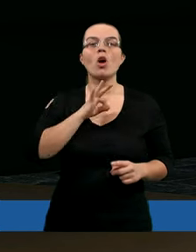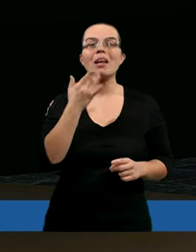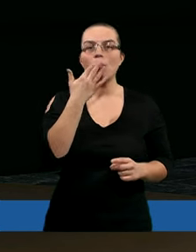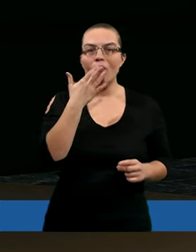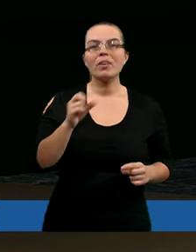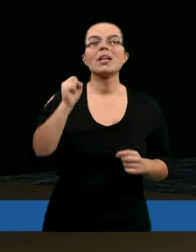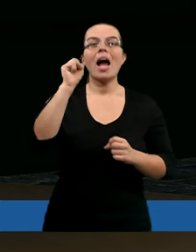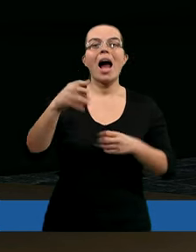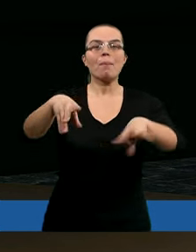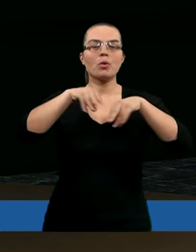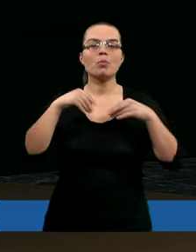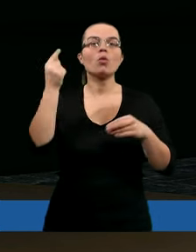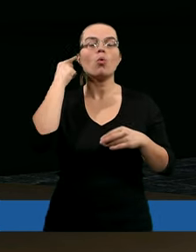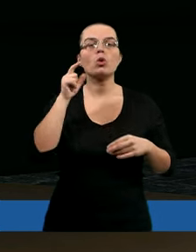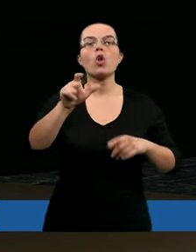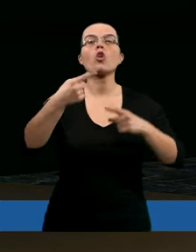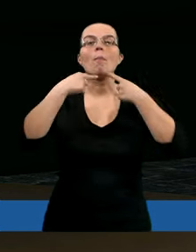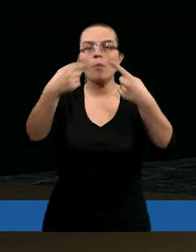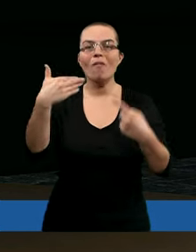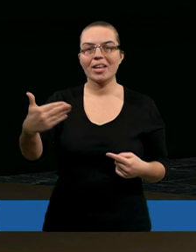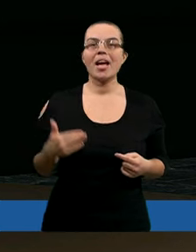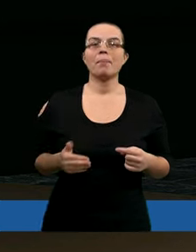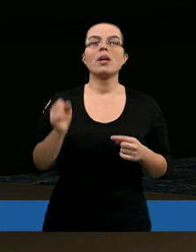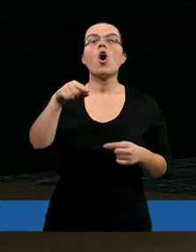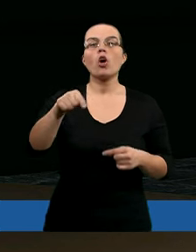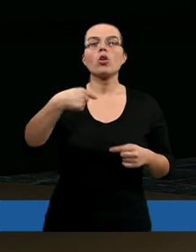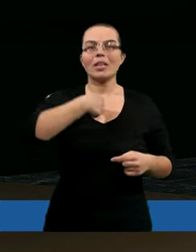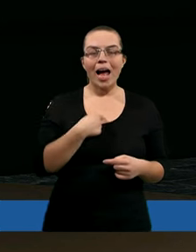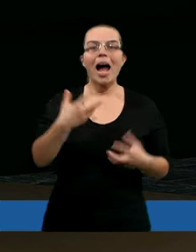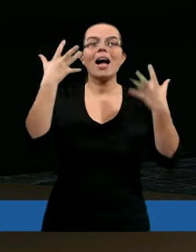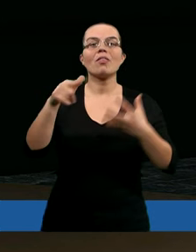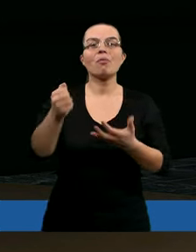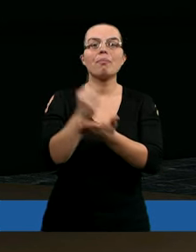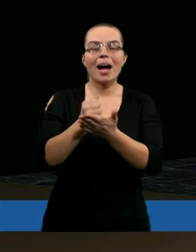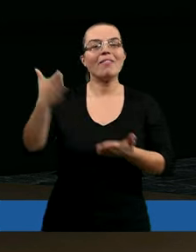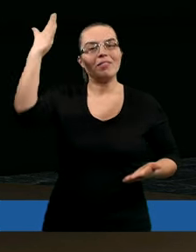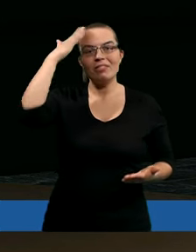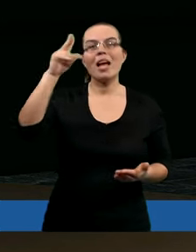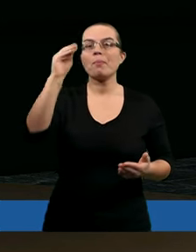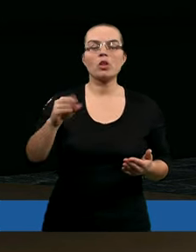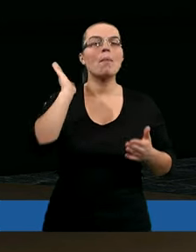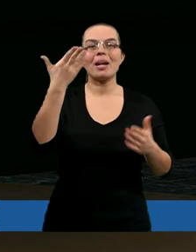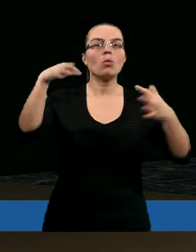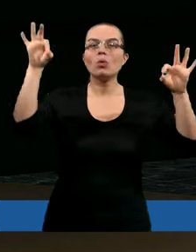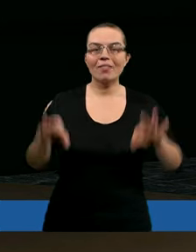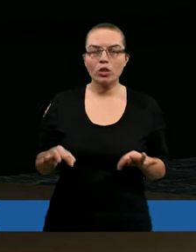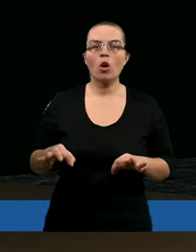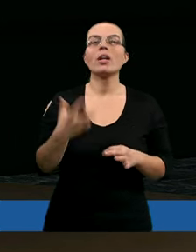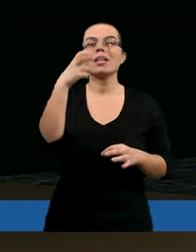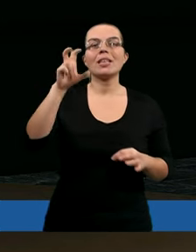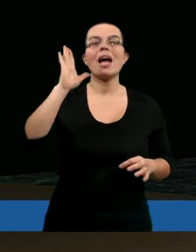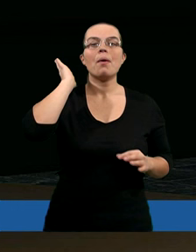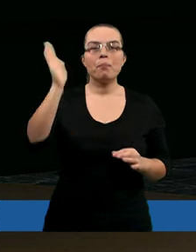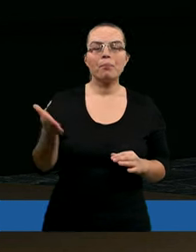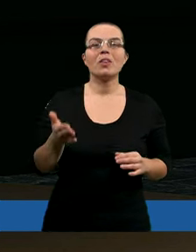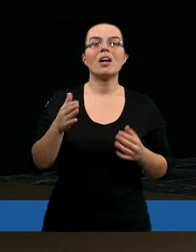mowy, a przyjmijcie w uszy, co powiem. Oto ja wszczołem sprawę. Wiem, że będę uniewiniony. Któż będzie